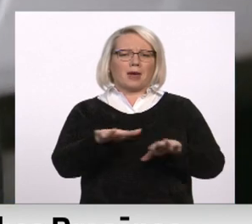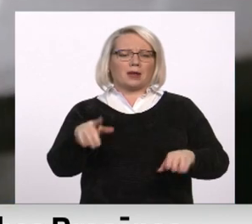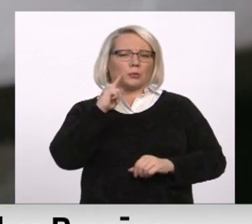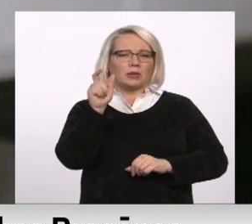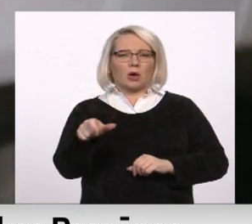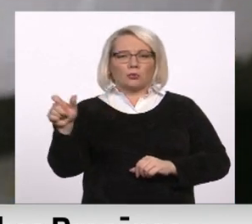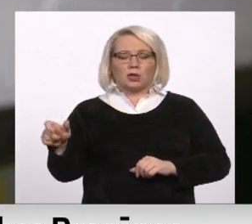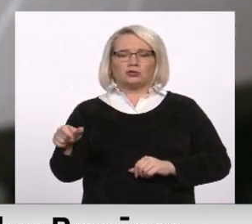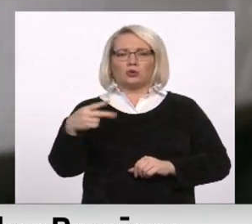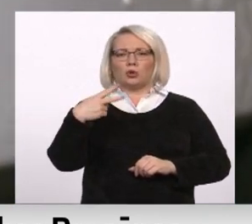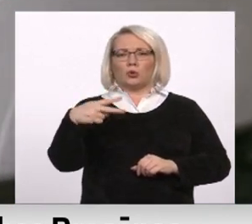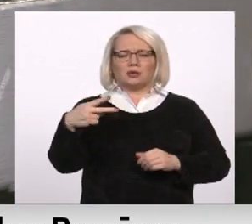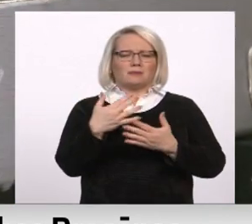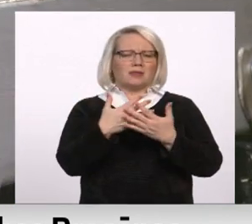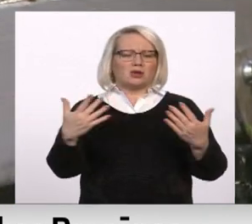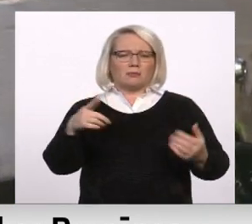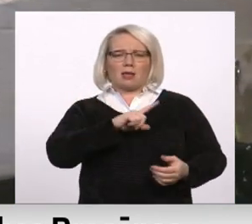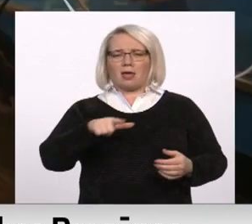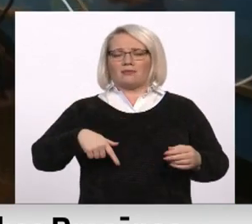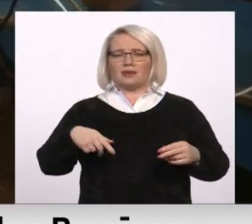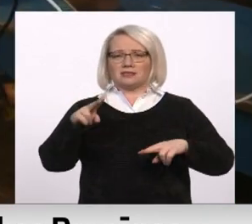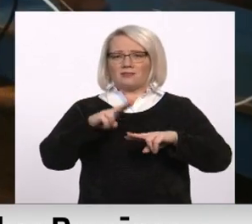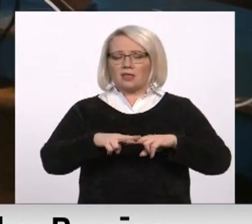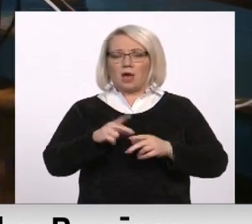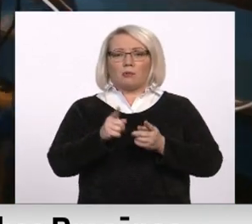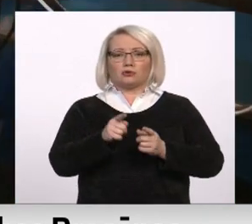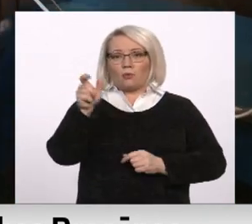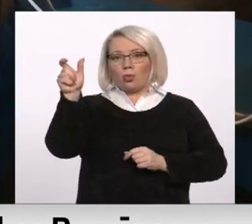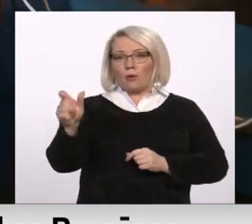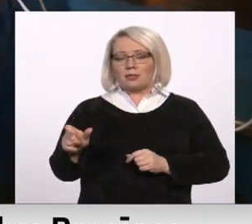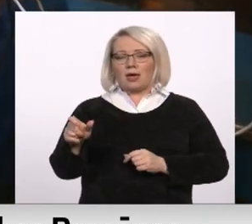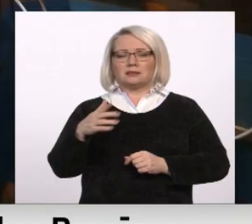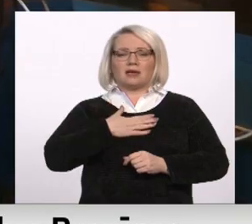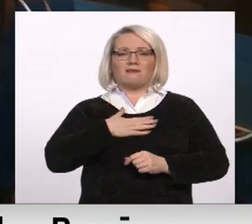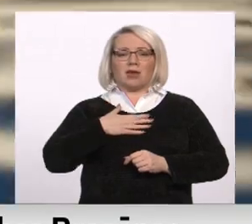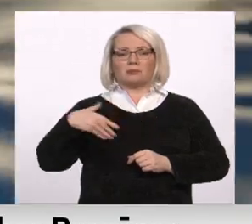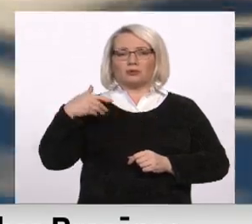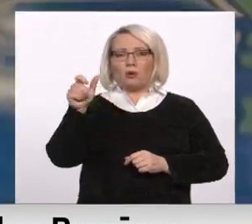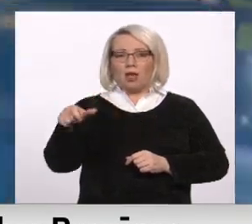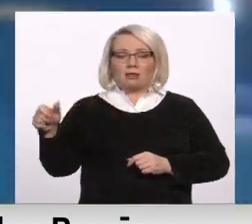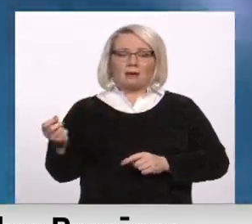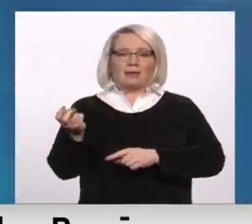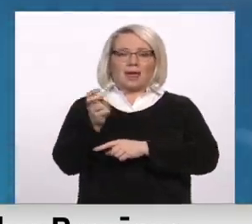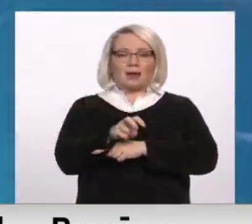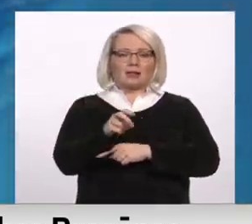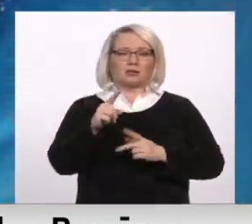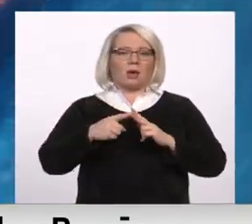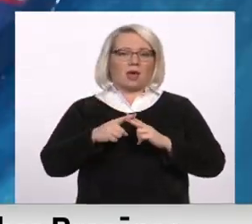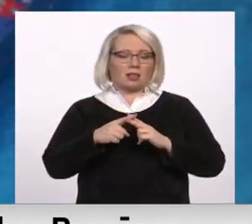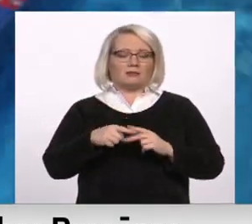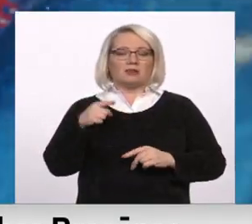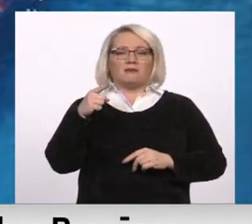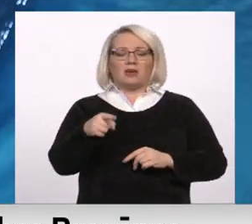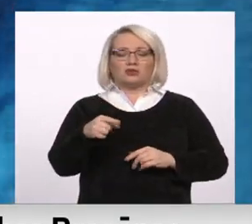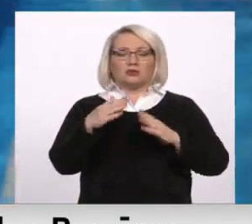jauniešu no teju 20 dažādām Latvijas vietām. Skolotājs Oskars Krauze ar saviem audzēkņiem ieradies no Jelgavas. Viņš